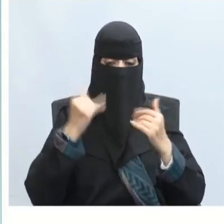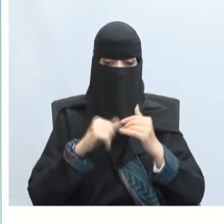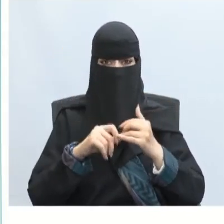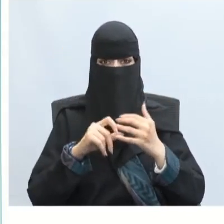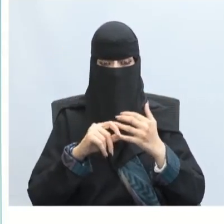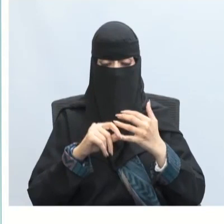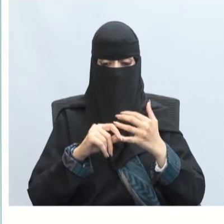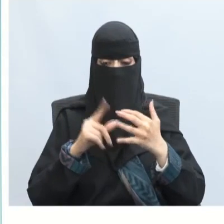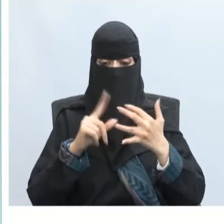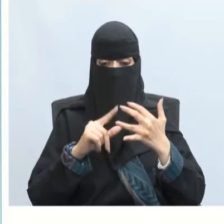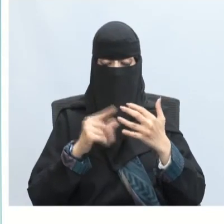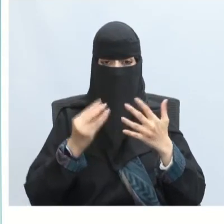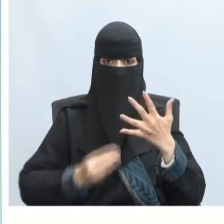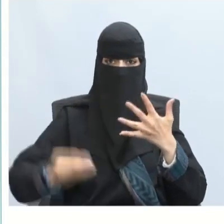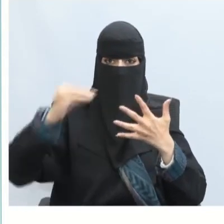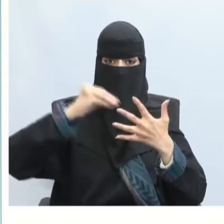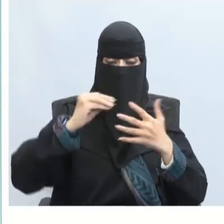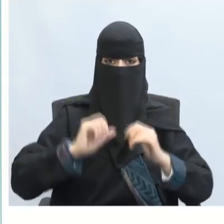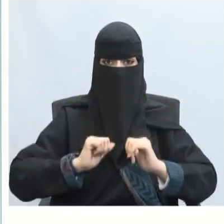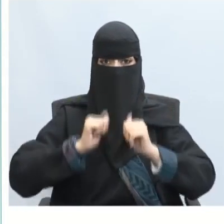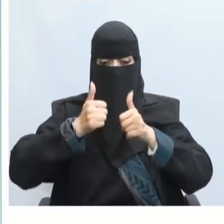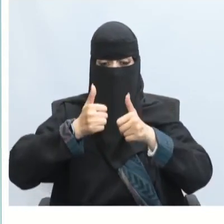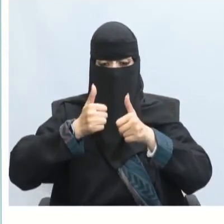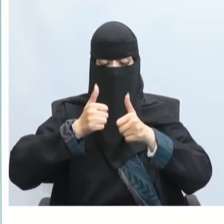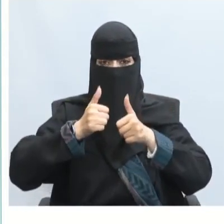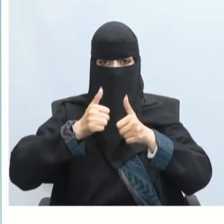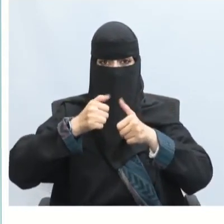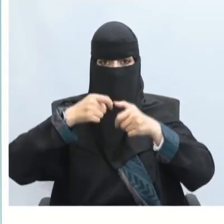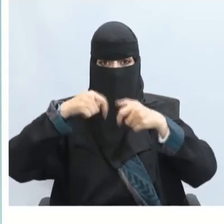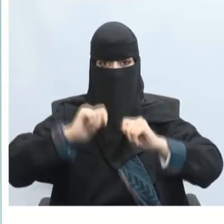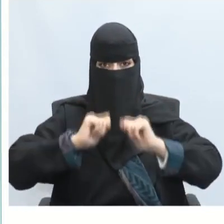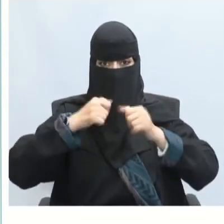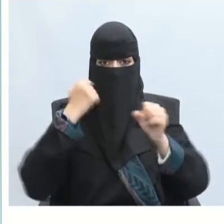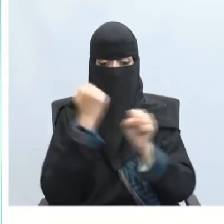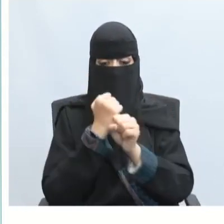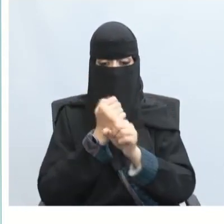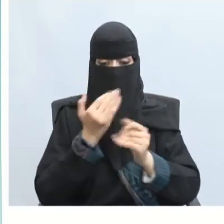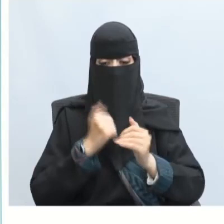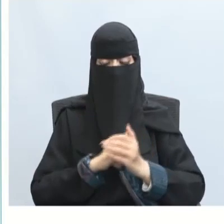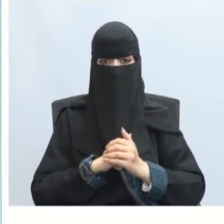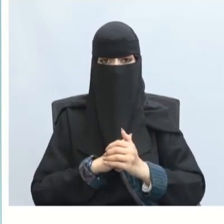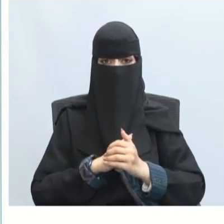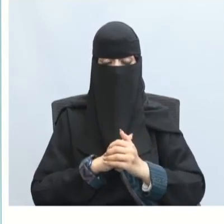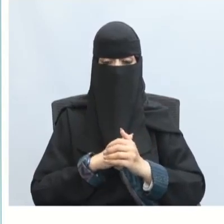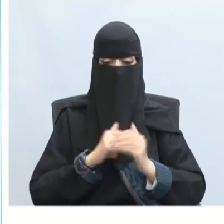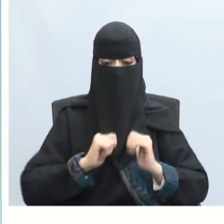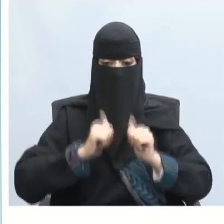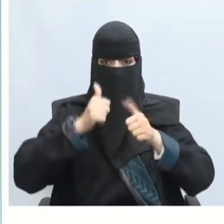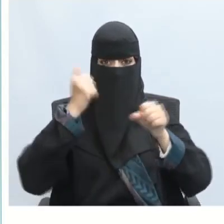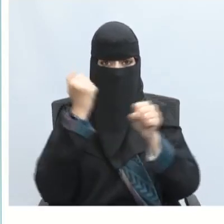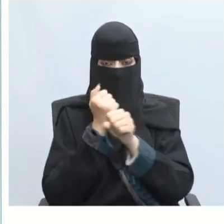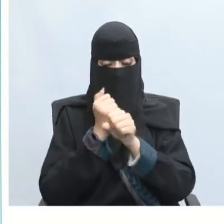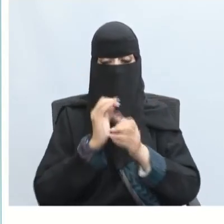مرحله الاقتراح ثانيا مرحله الاعداد والتحضير مرحله